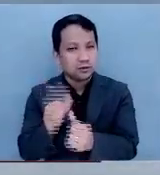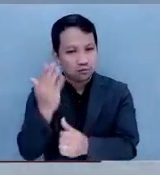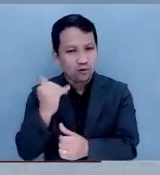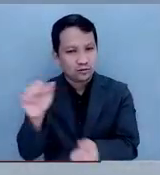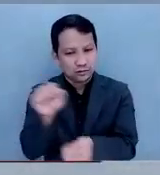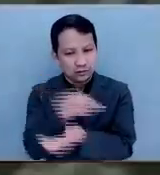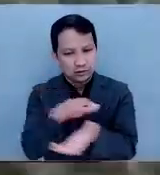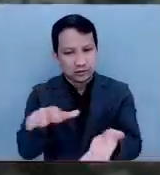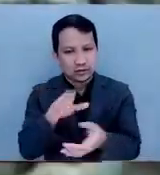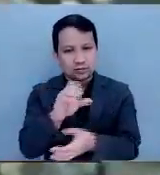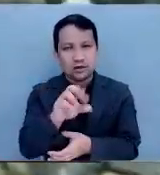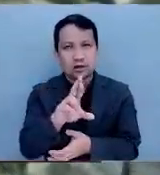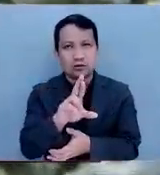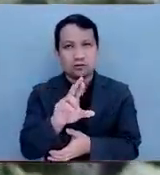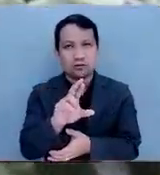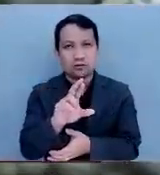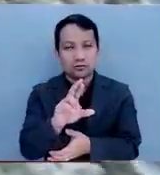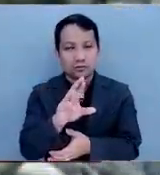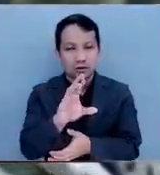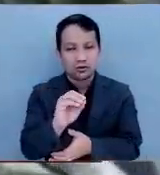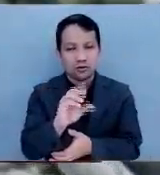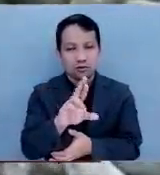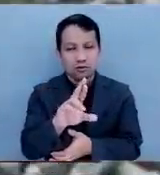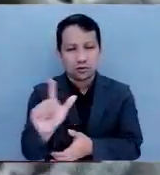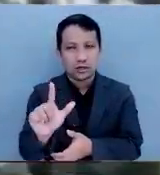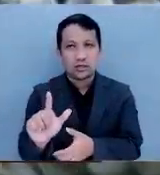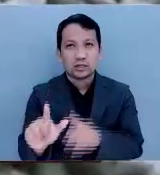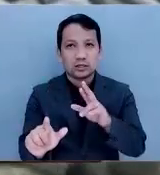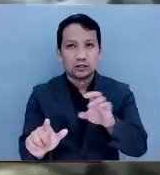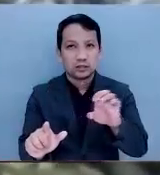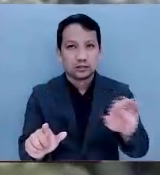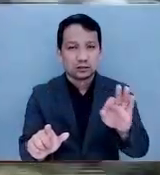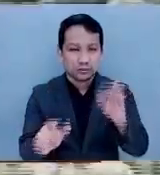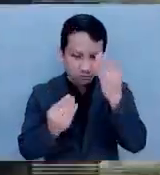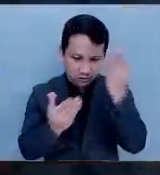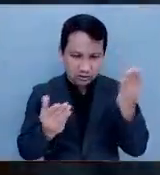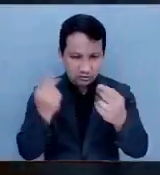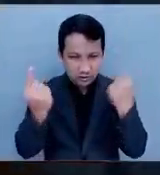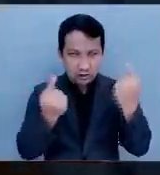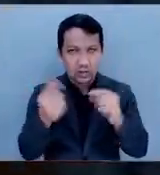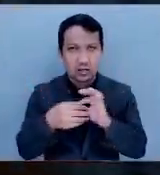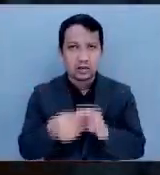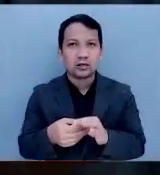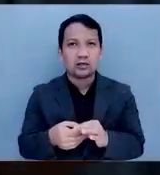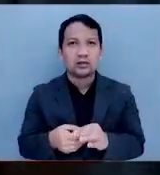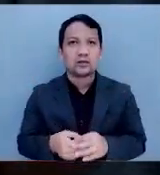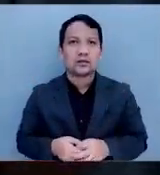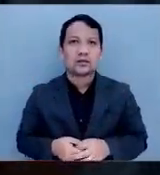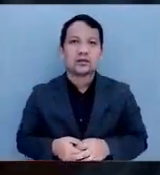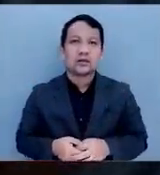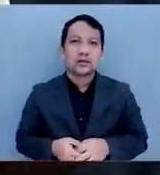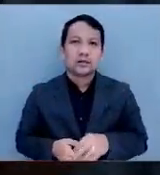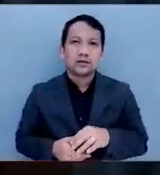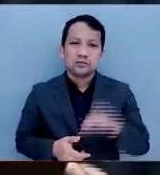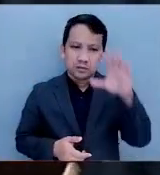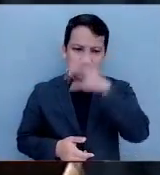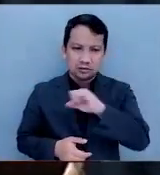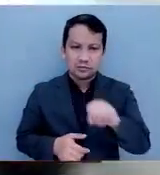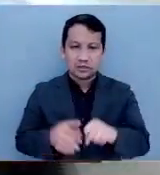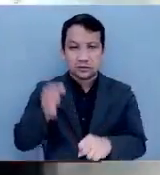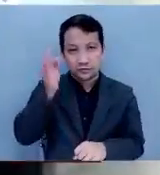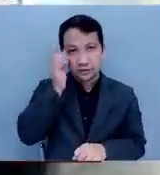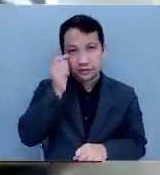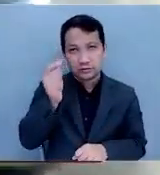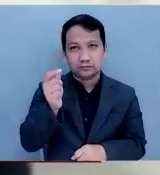yung mga corals na yan. Inaalam na rin ng Coast Guard ng motibo sa pagsira sa mga coral. Bagong kulay, ito yung pero hinala ni Senator Francis